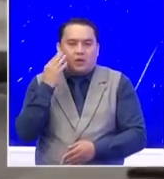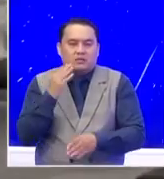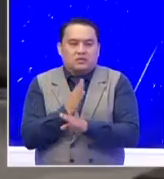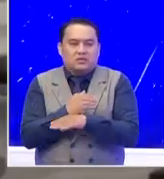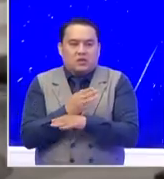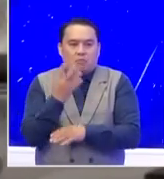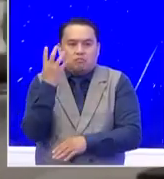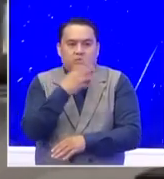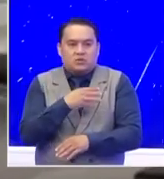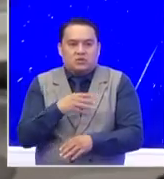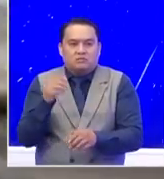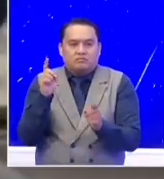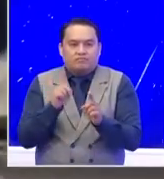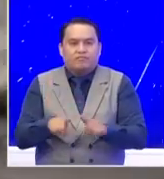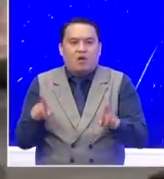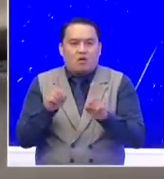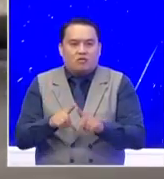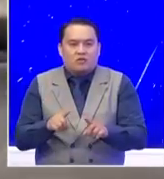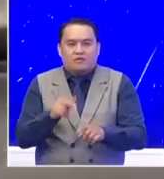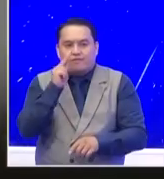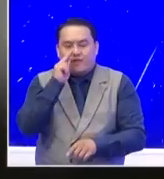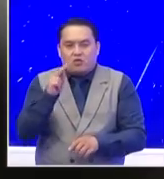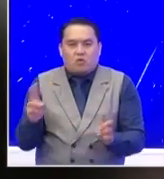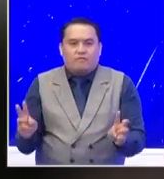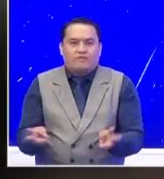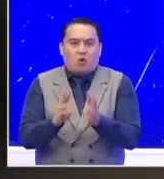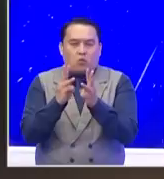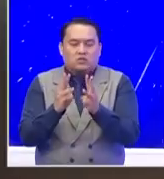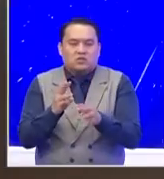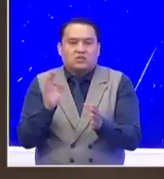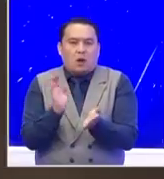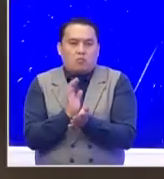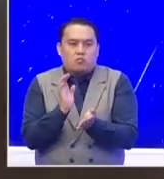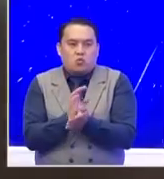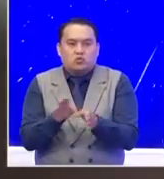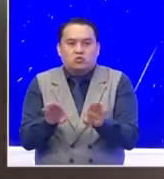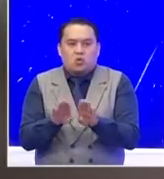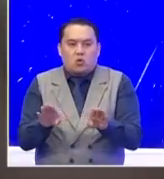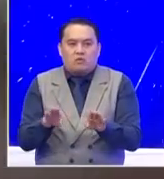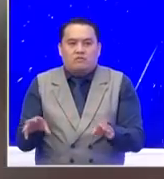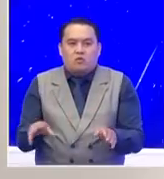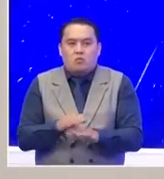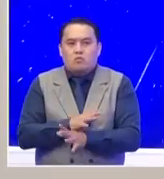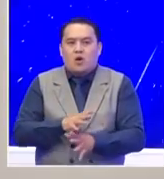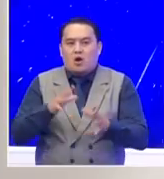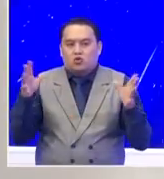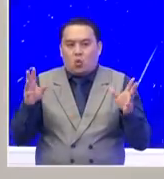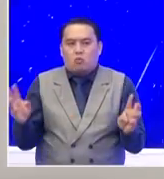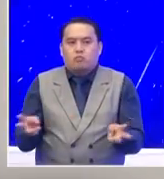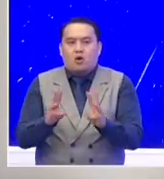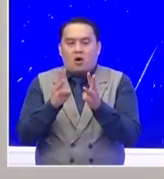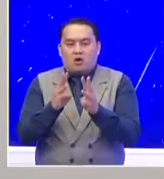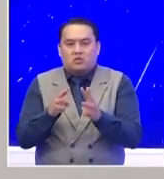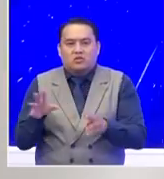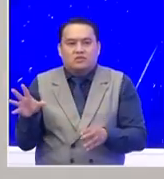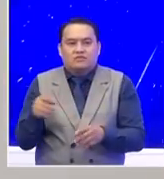время года появляется периодически. Всему виной возгорание мусора на свалках. Вот и на этот раз маленький дым вырос в большой пожар. Дымовая